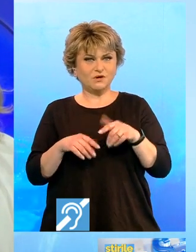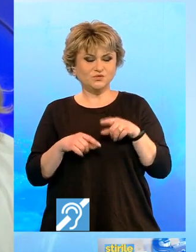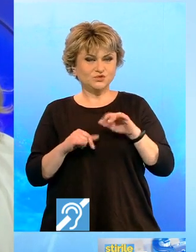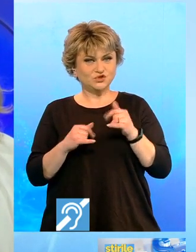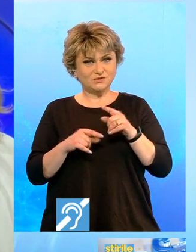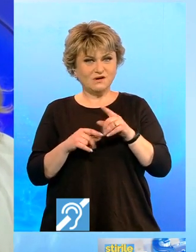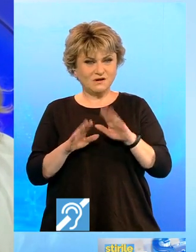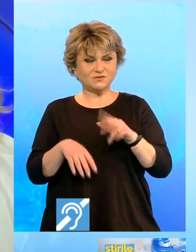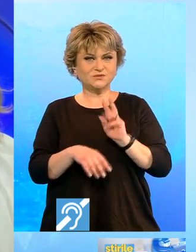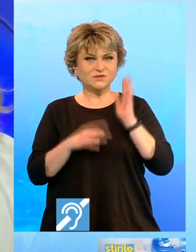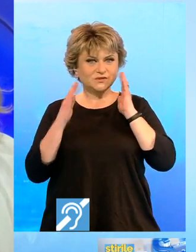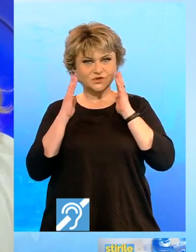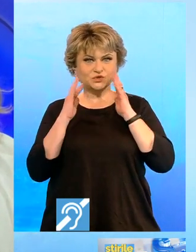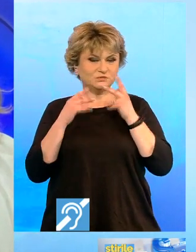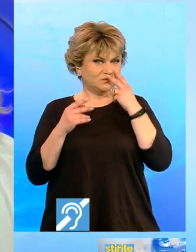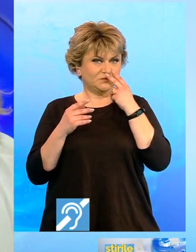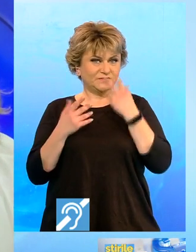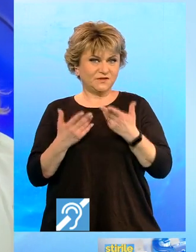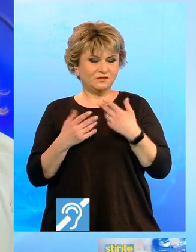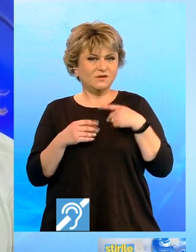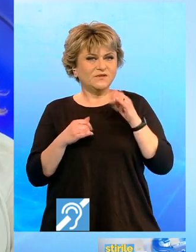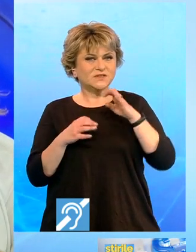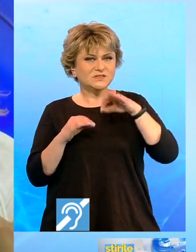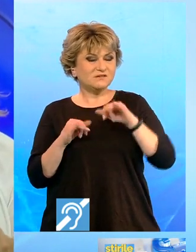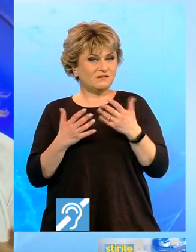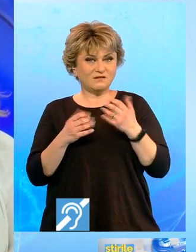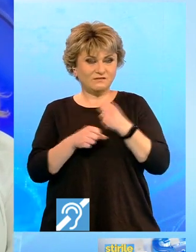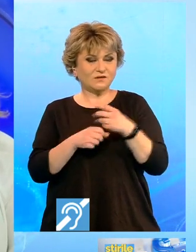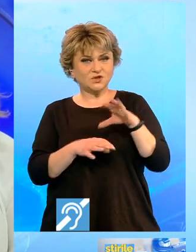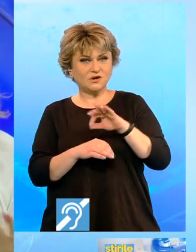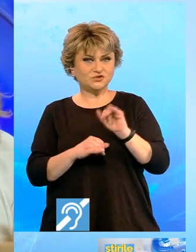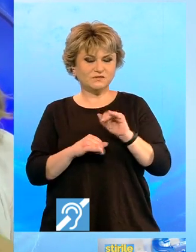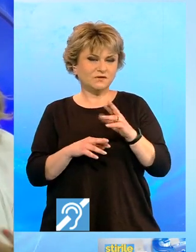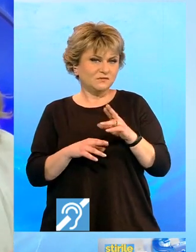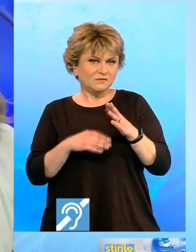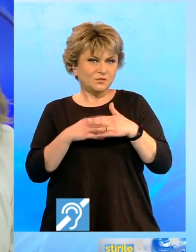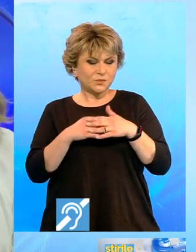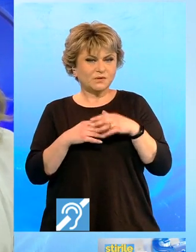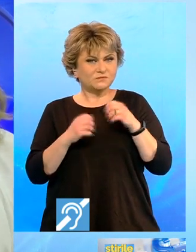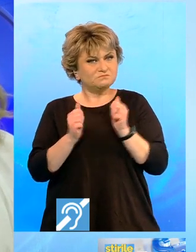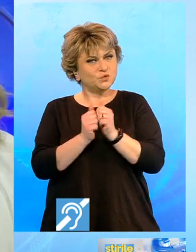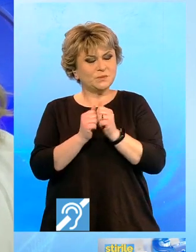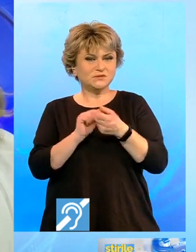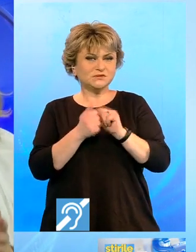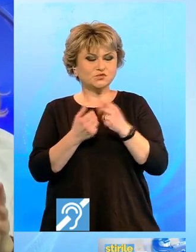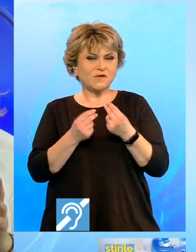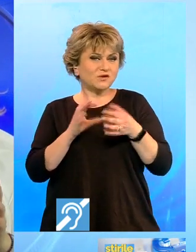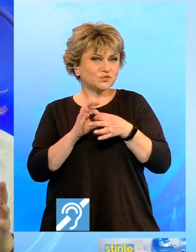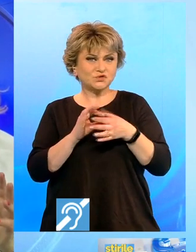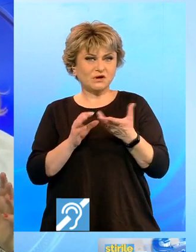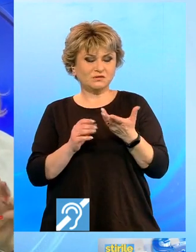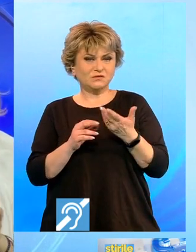ei astăzi griji și privind investițiile pe care le face altcineva, dar apropiat, partener de viață sau un asociat și nu